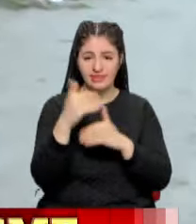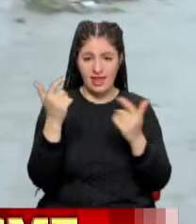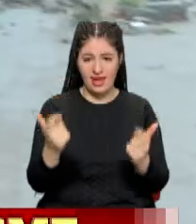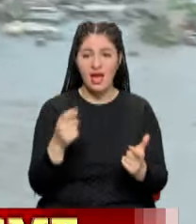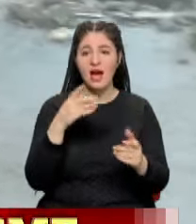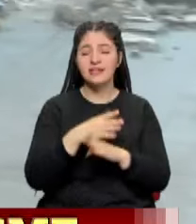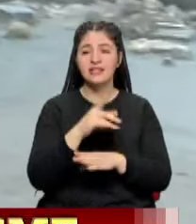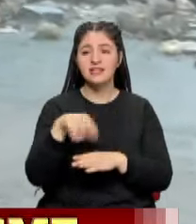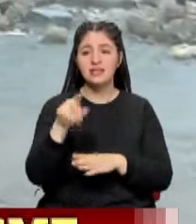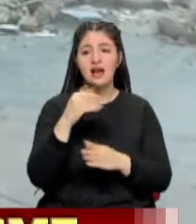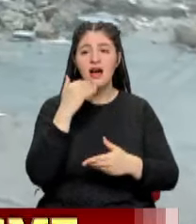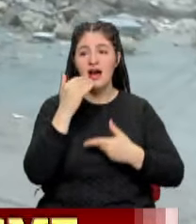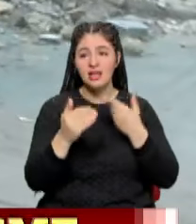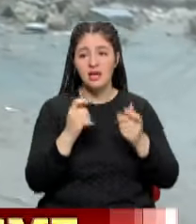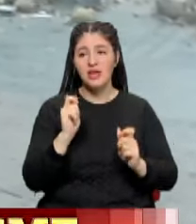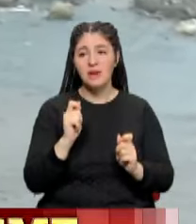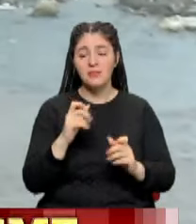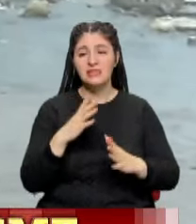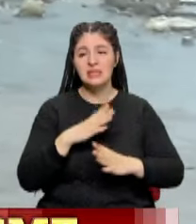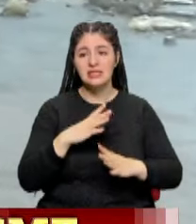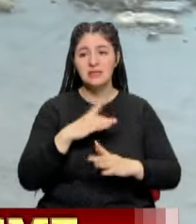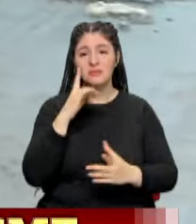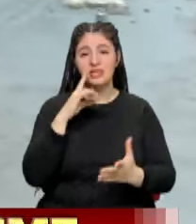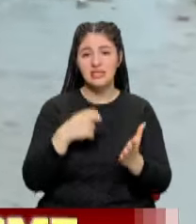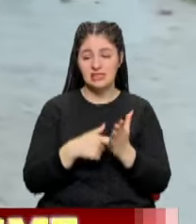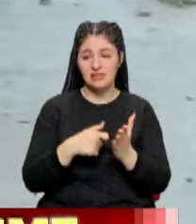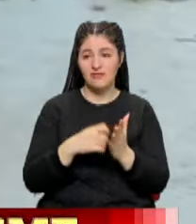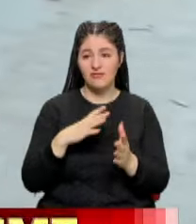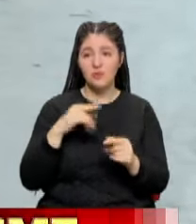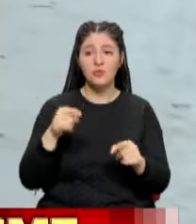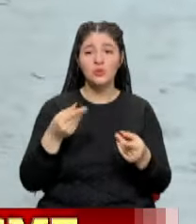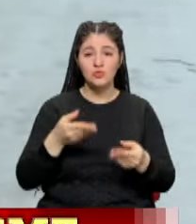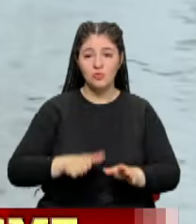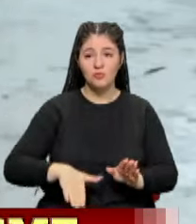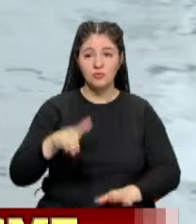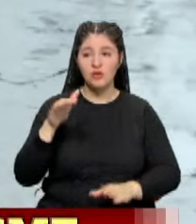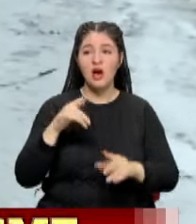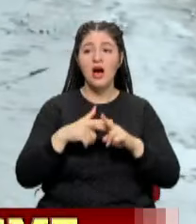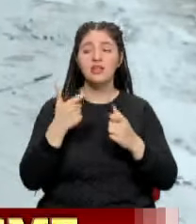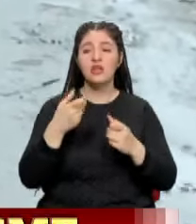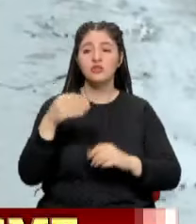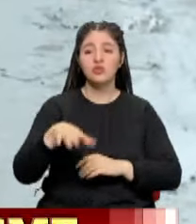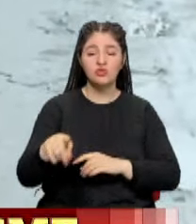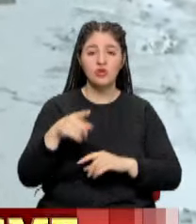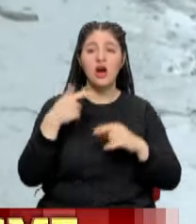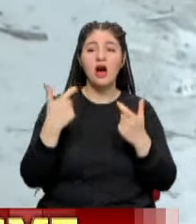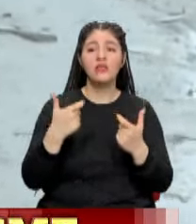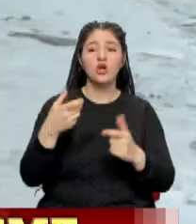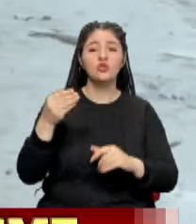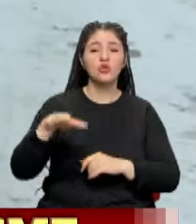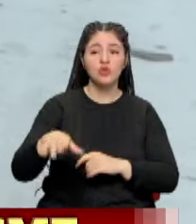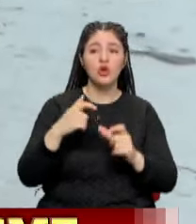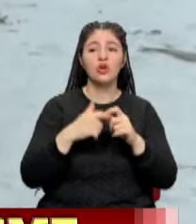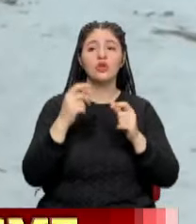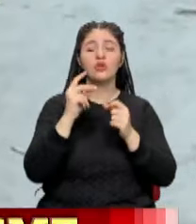aslında sizlere anlatmasını istediğim bir isim var. Buranın çocuğu. Antakya'nın çocuğu, Hatay'ın çocuğu